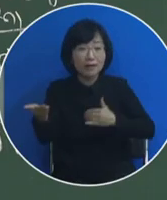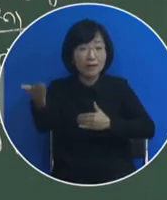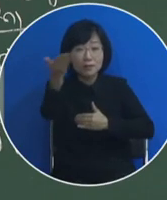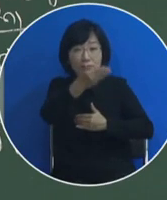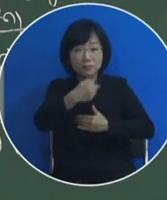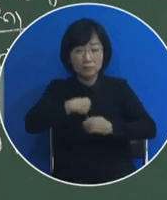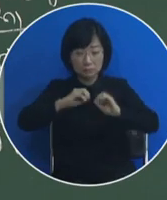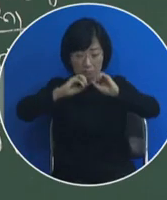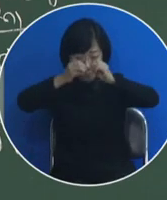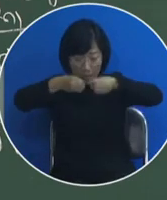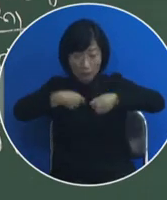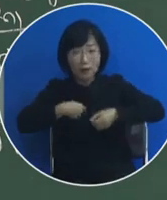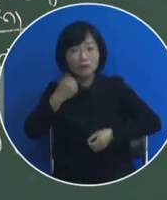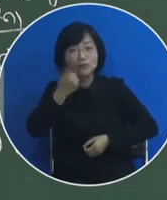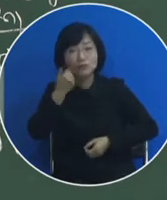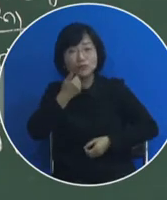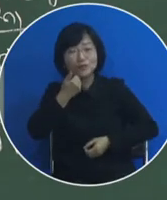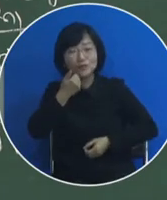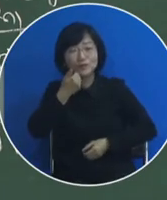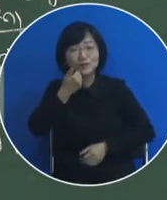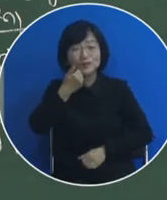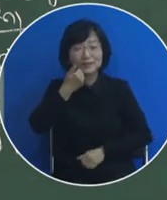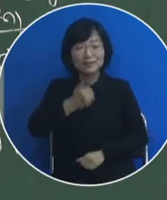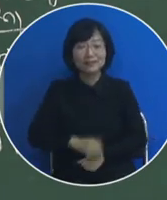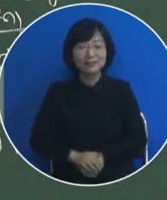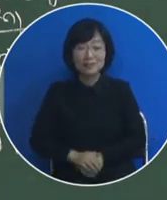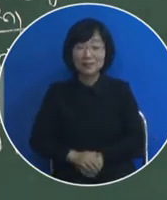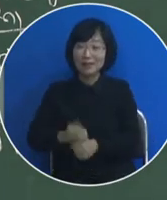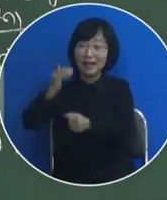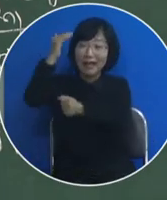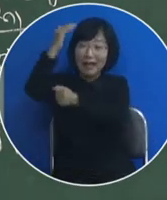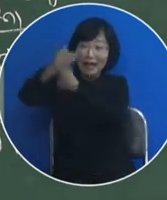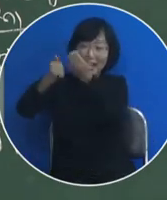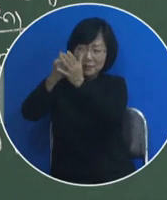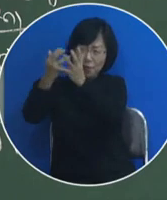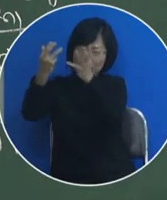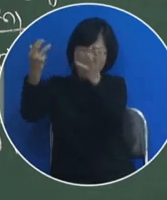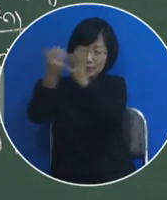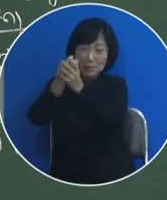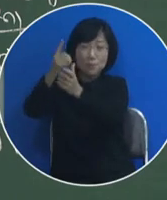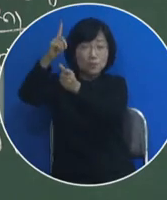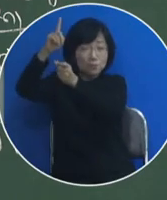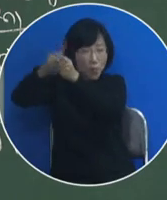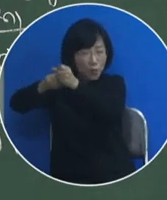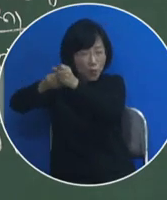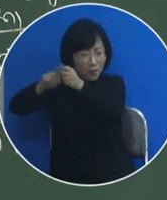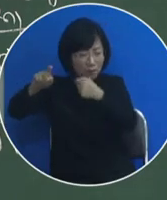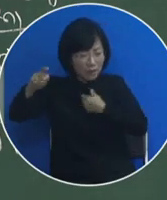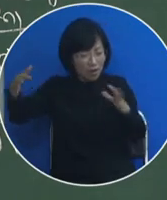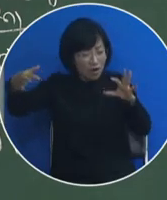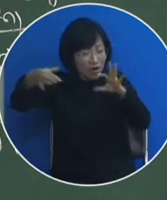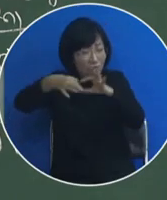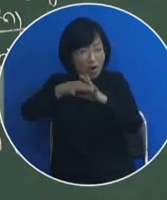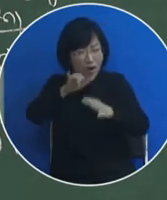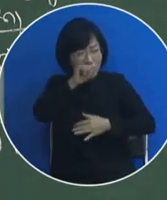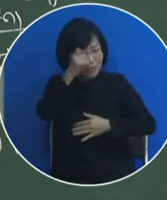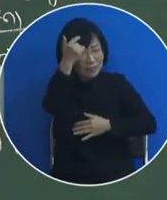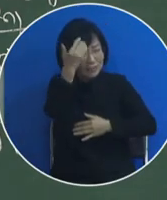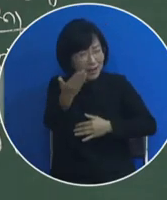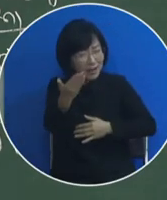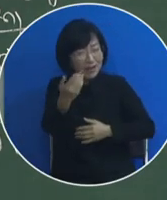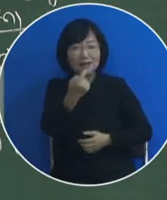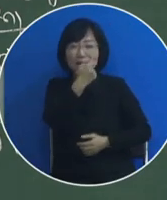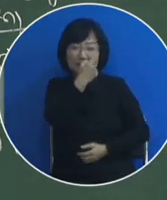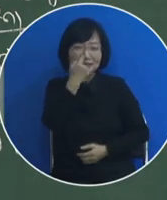need to know who you are. 하나님의 절대 목표 속에 있는지 확인만 되어지면 승리할 수밖에 없는. If you